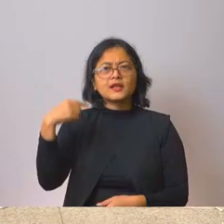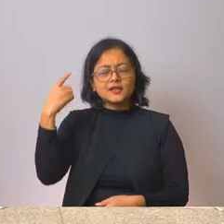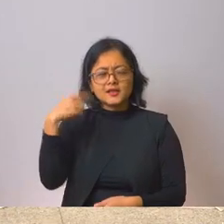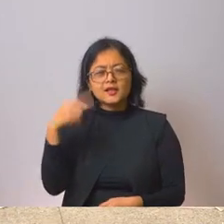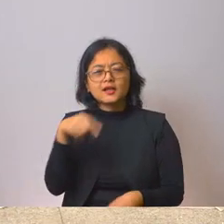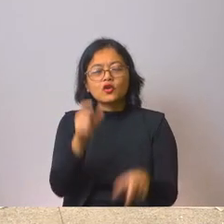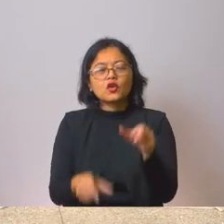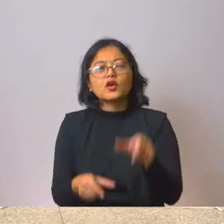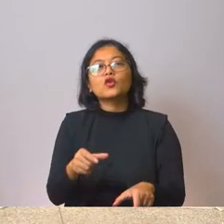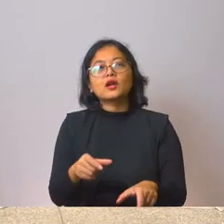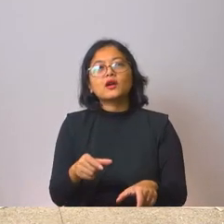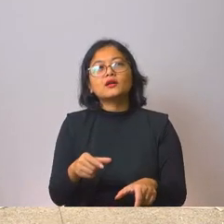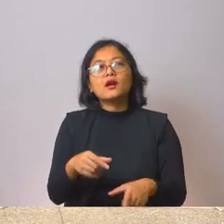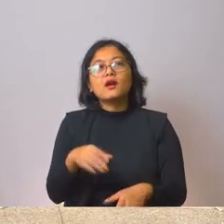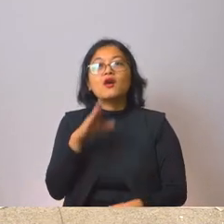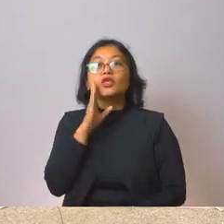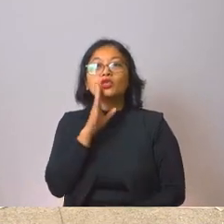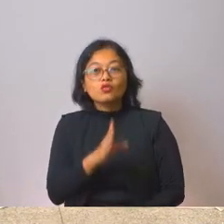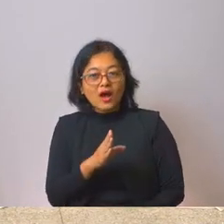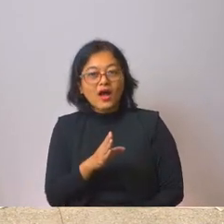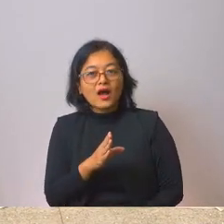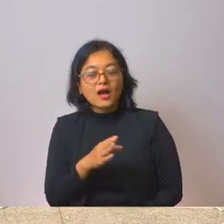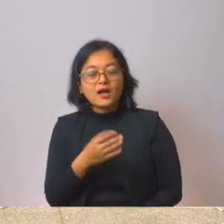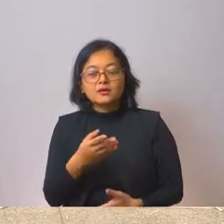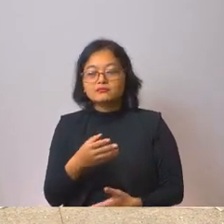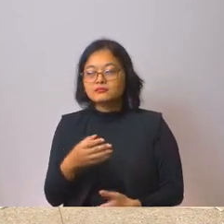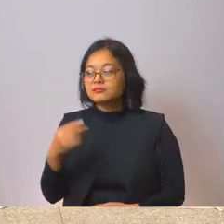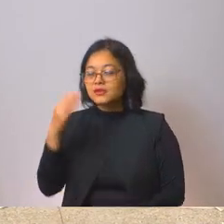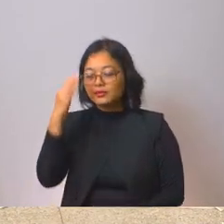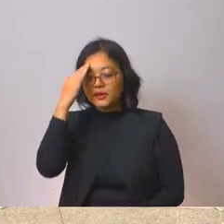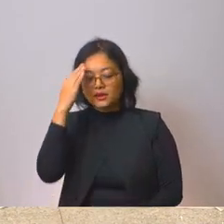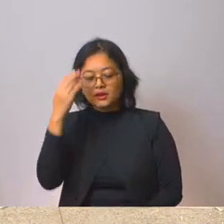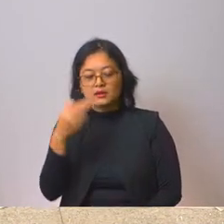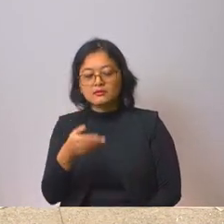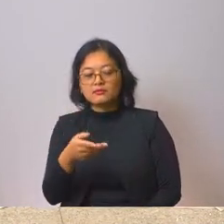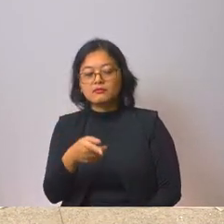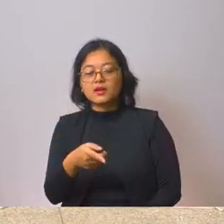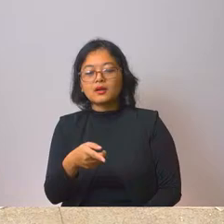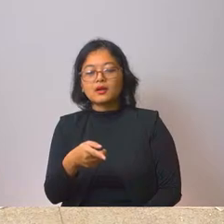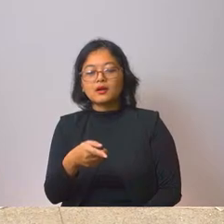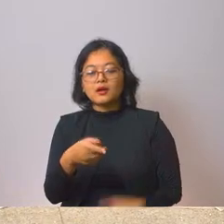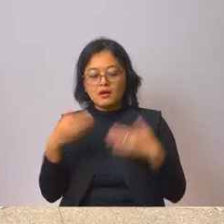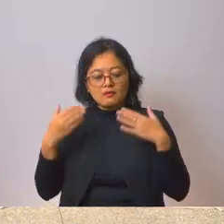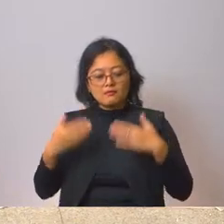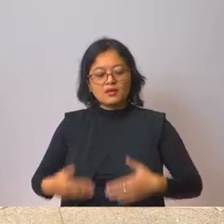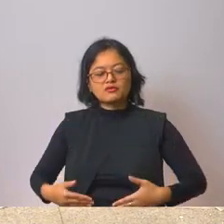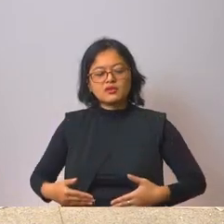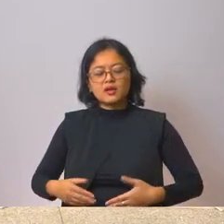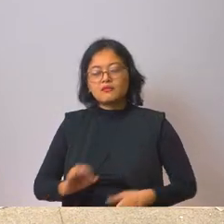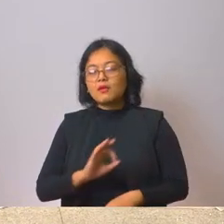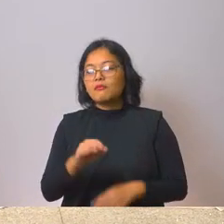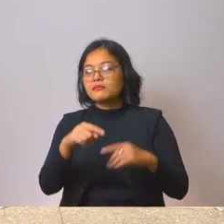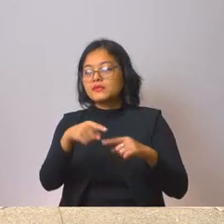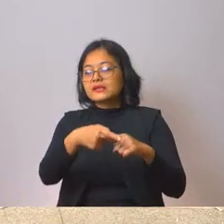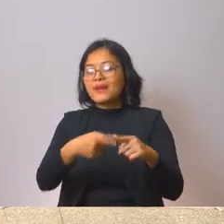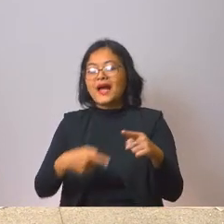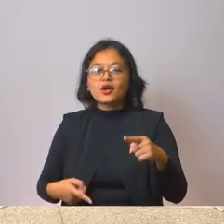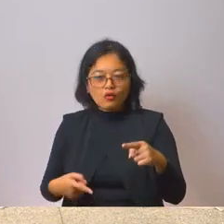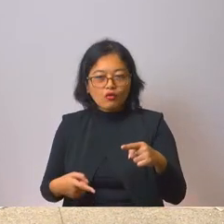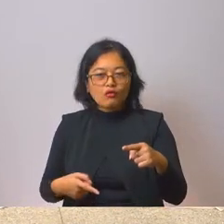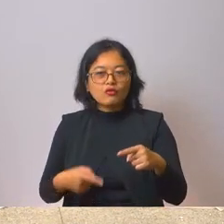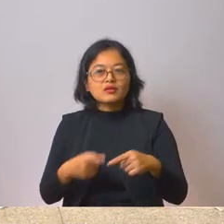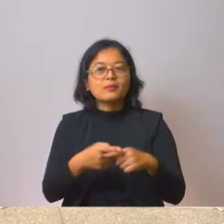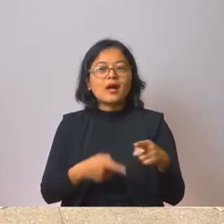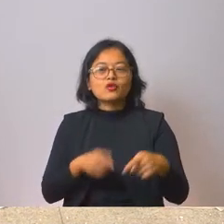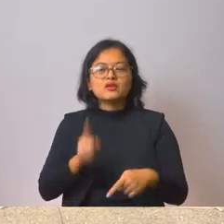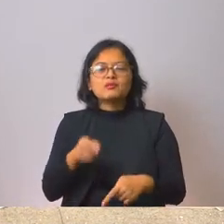separuh manusia lagi. Ya, separuh di awal, penuh di dewasa, lalu separuh di akhir.